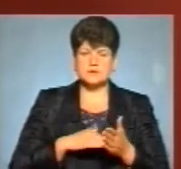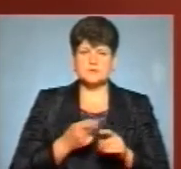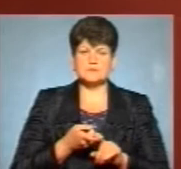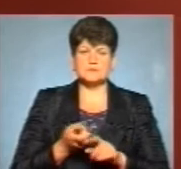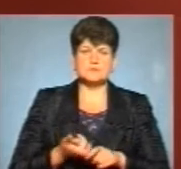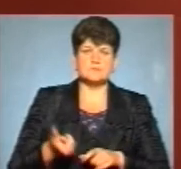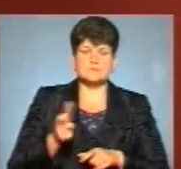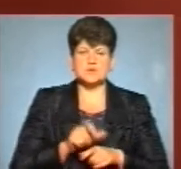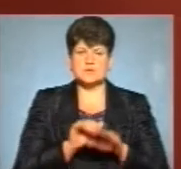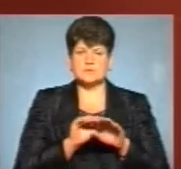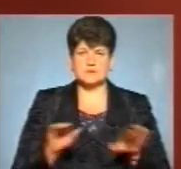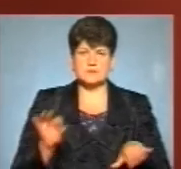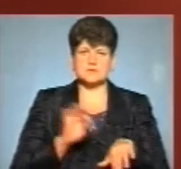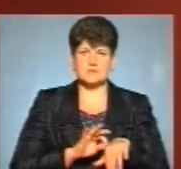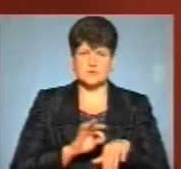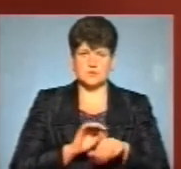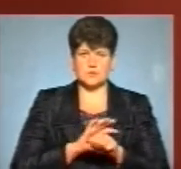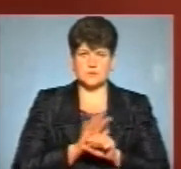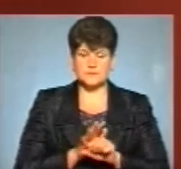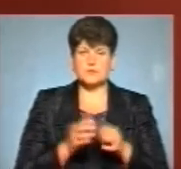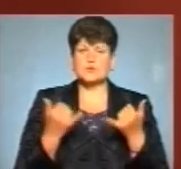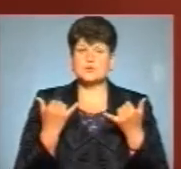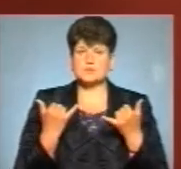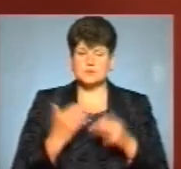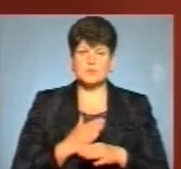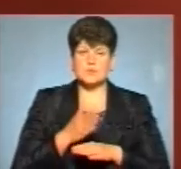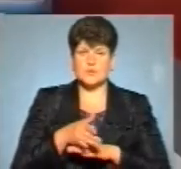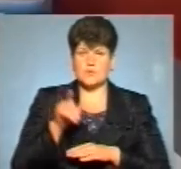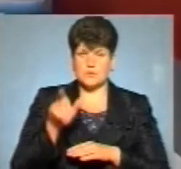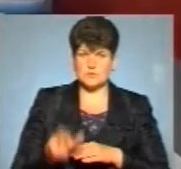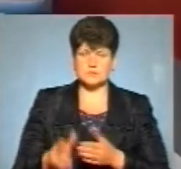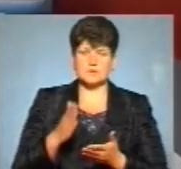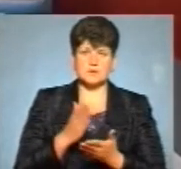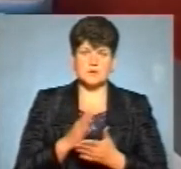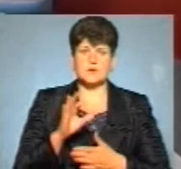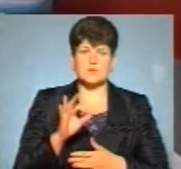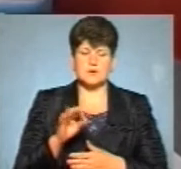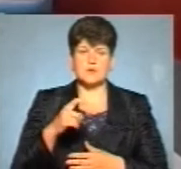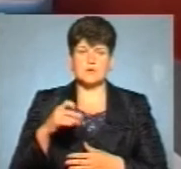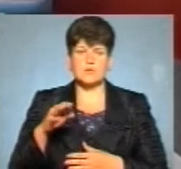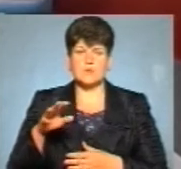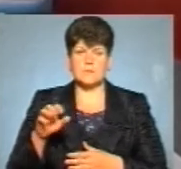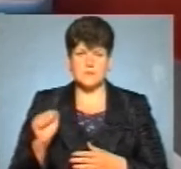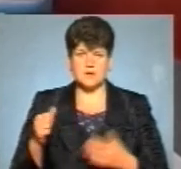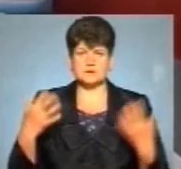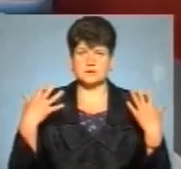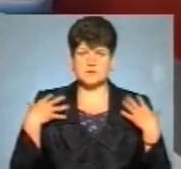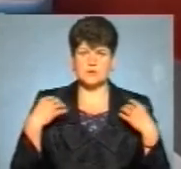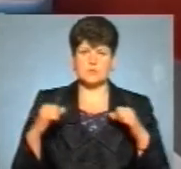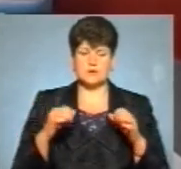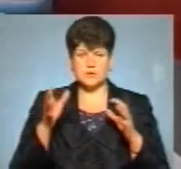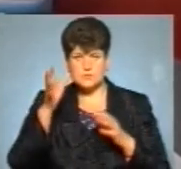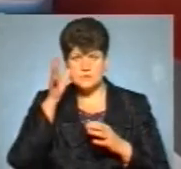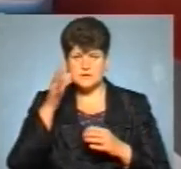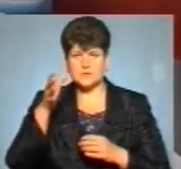рівня захворюваності на коронавірус. Сьогодні гостею студії є Ольга Хома, начальниця управління освіти та науки